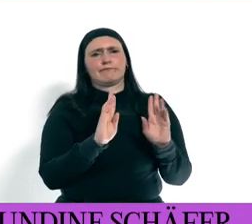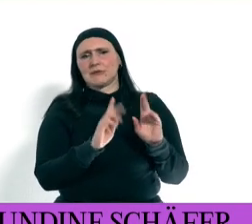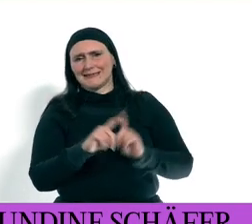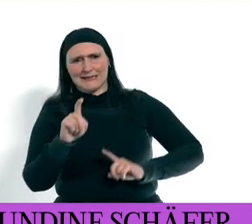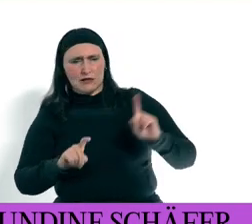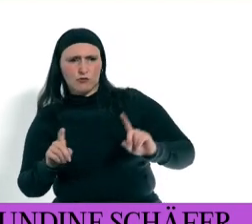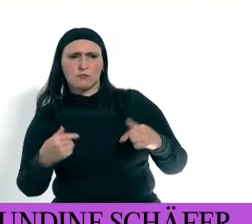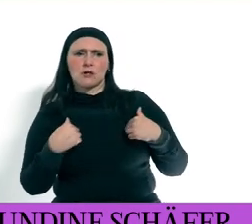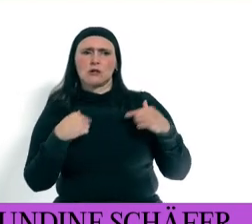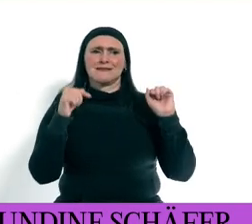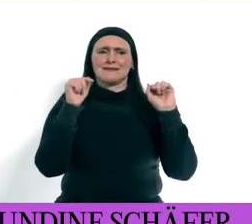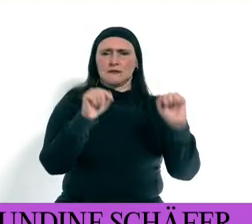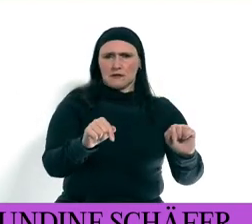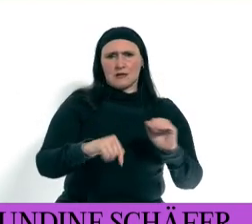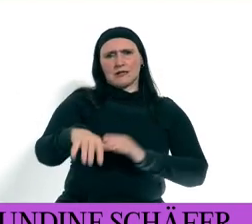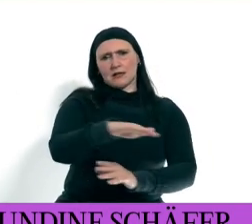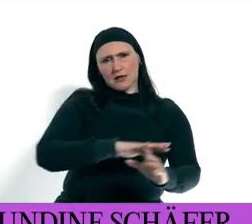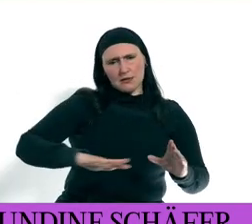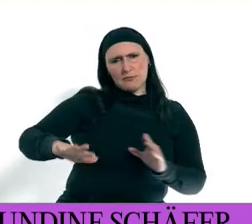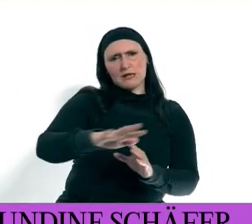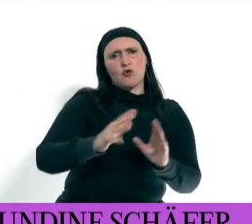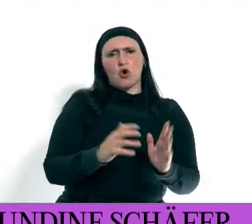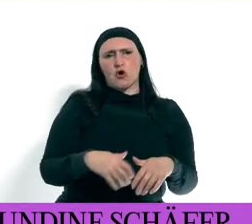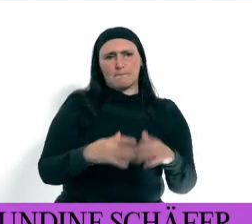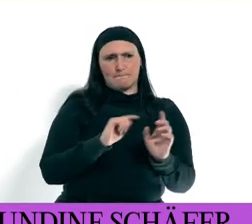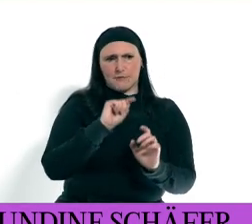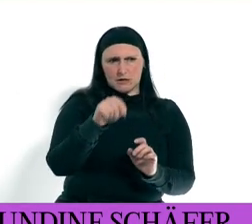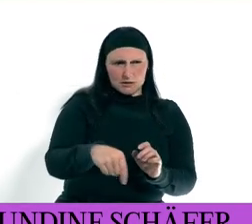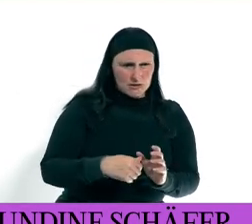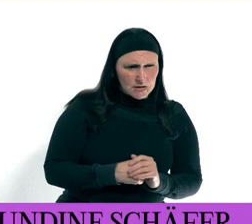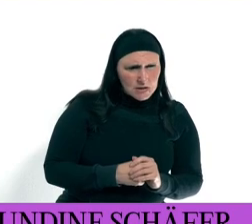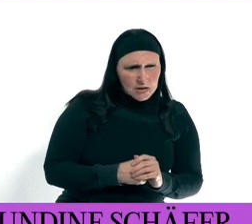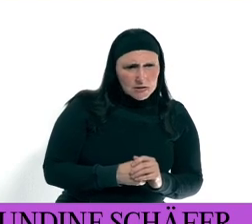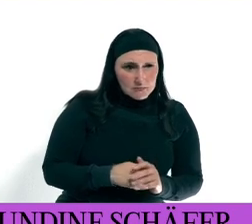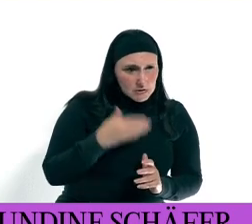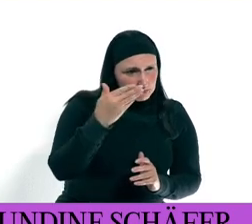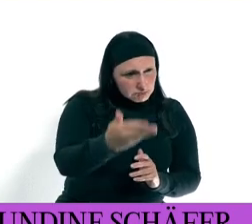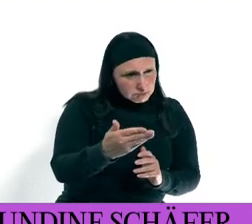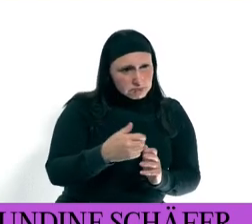hatten damals, als alles anfing, Erfahrungen auch mit anderen